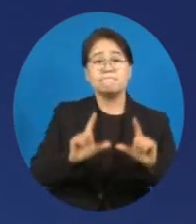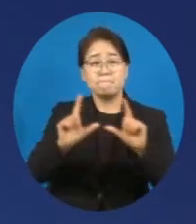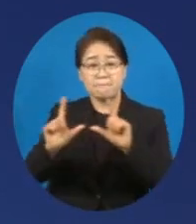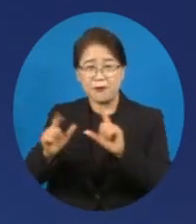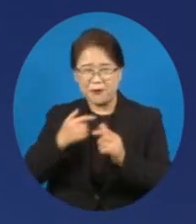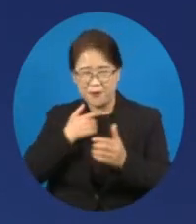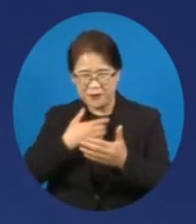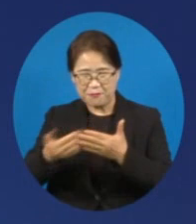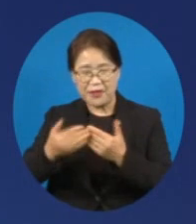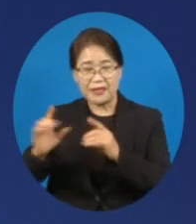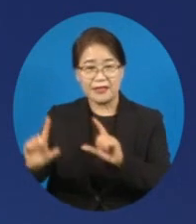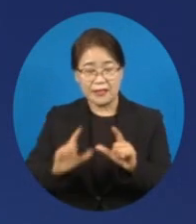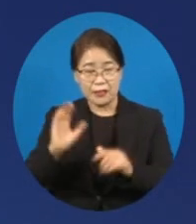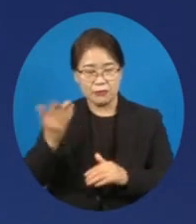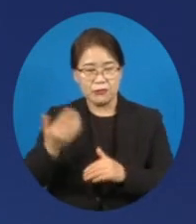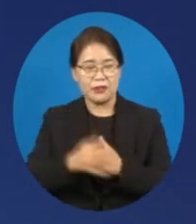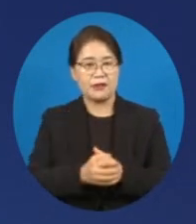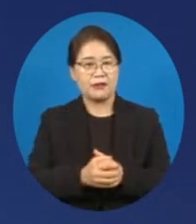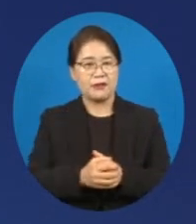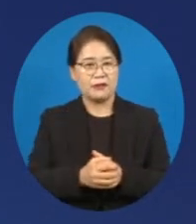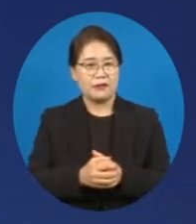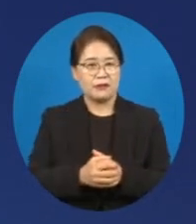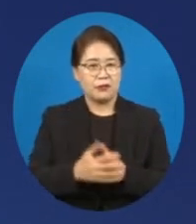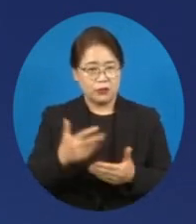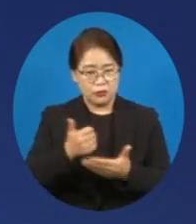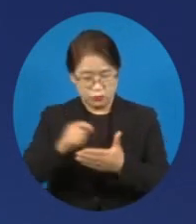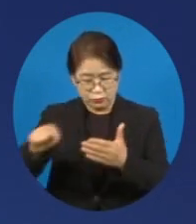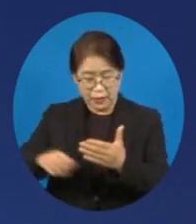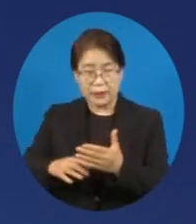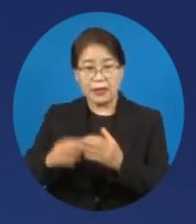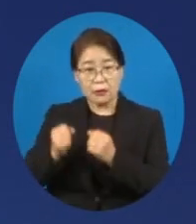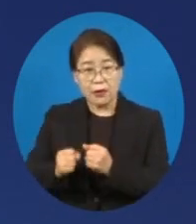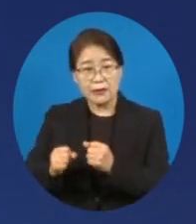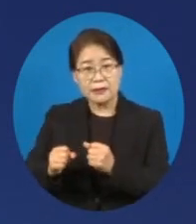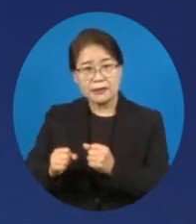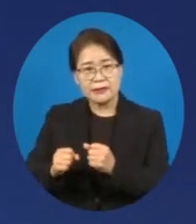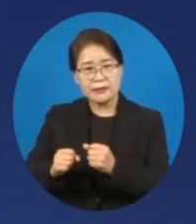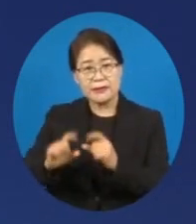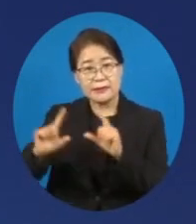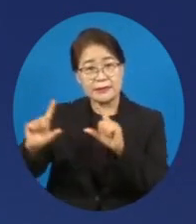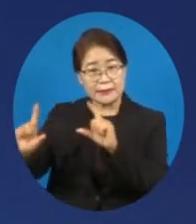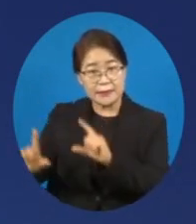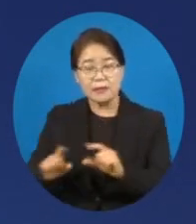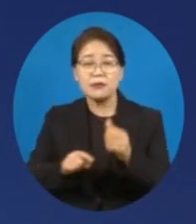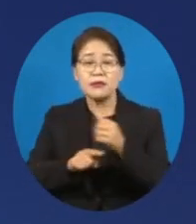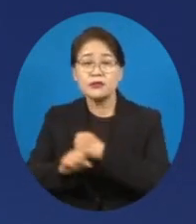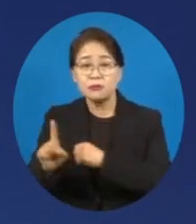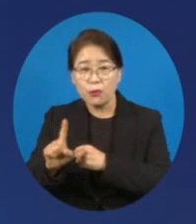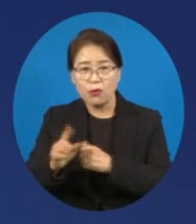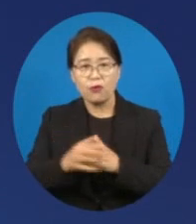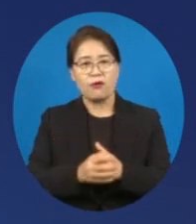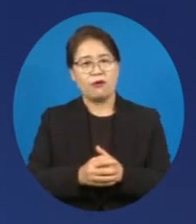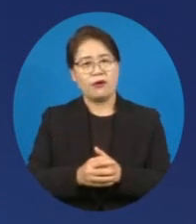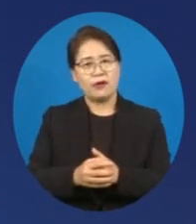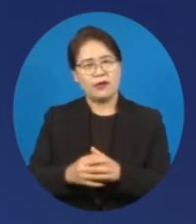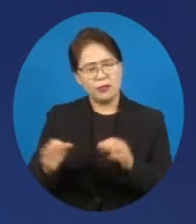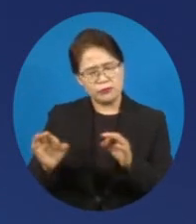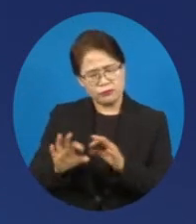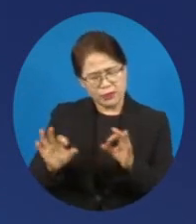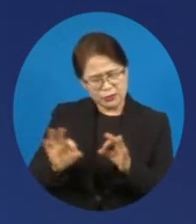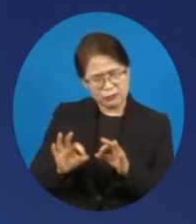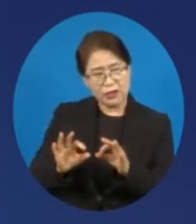자 그러면 주님 안에 거하는 삶이 뭘까요 주님 안에 거하는 삶은 매